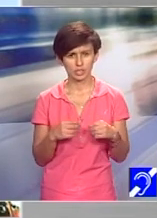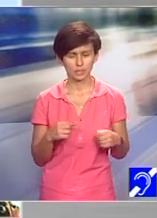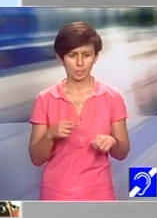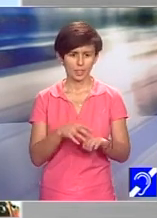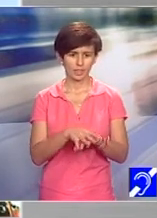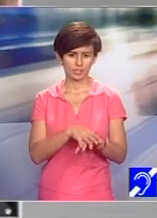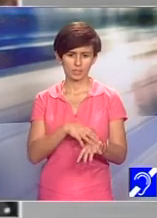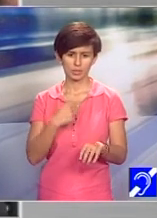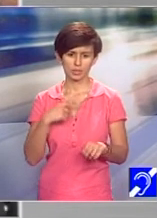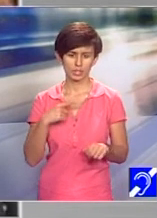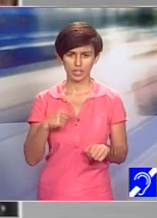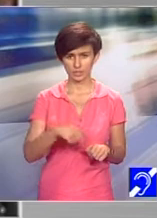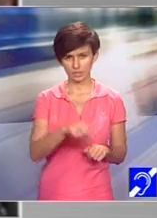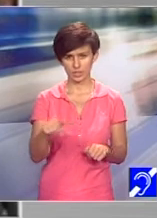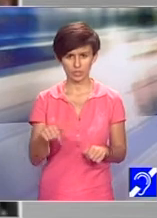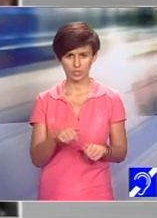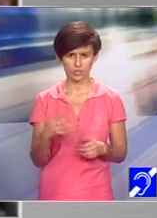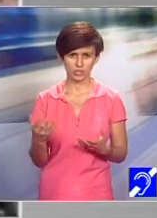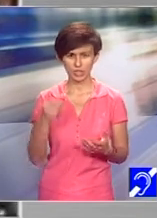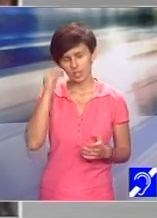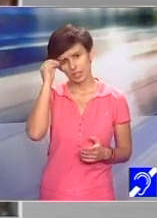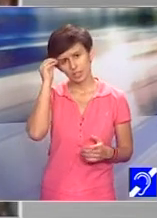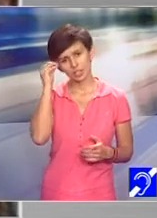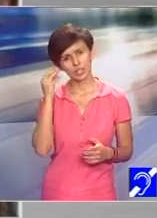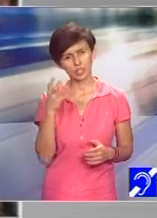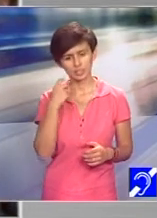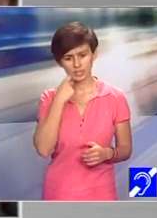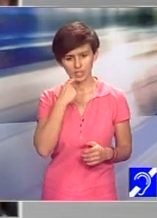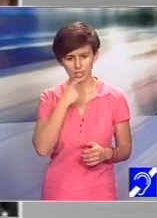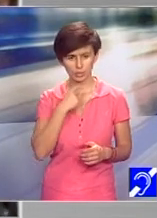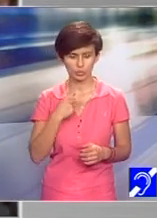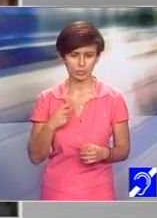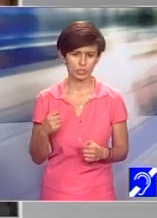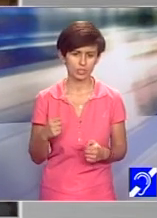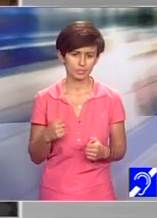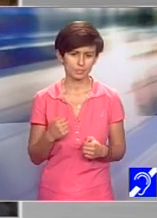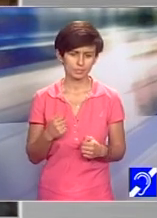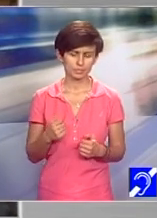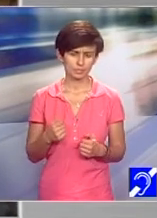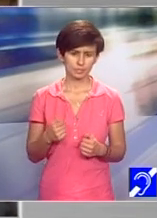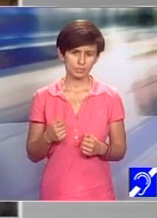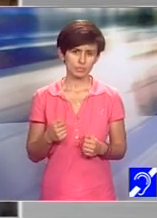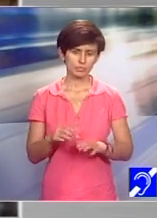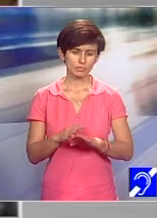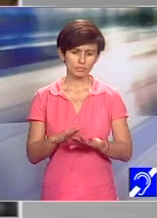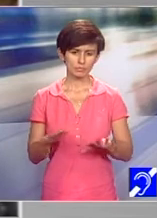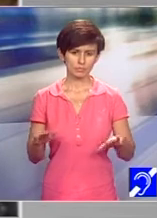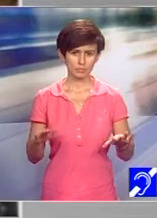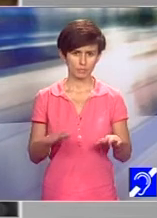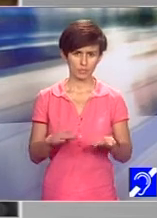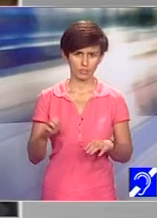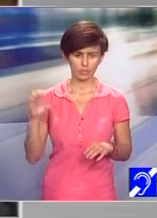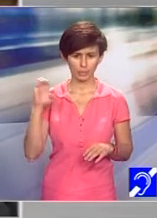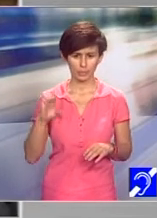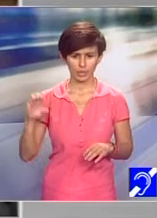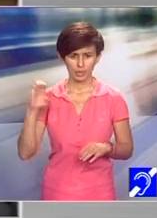noi înșine, și care creează la Cluj și la Cluj, dar nu în așa multe locuri din România, o platformă perfectă europeană. Și